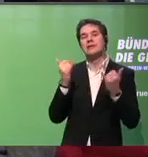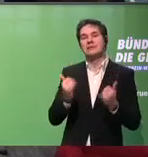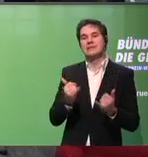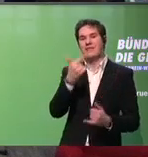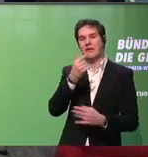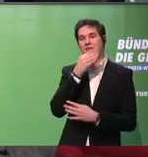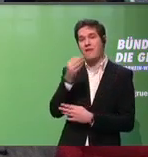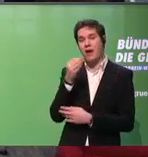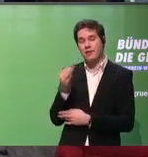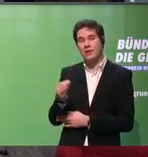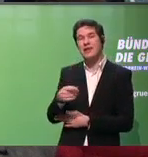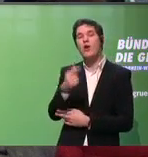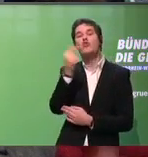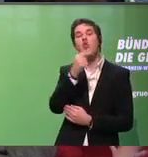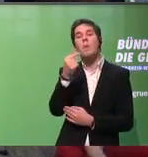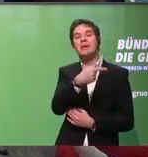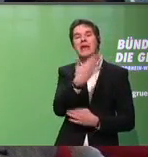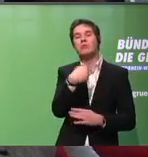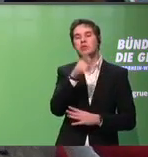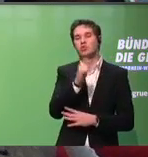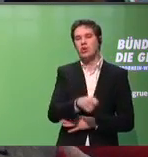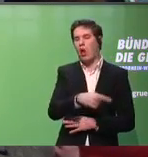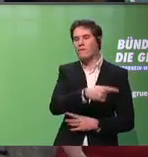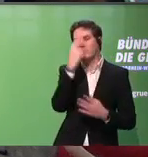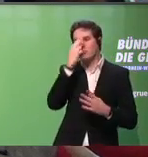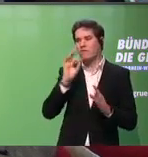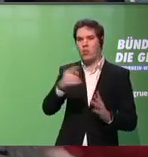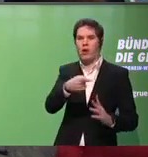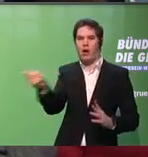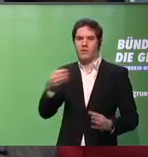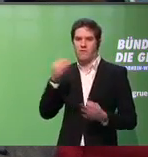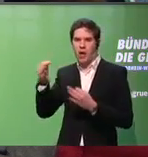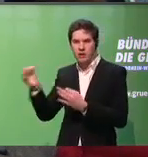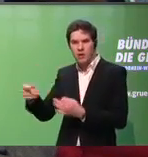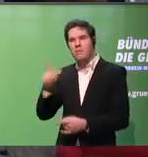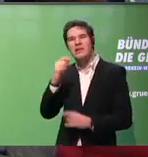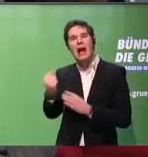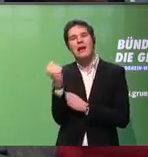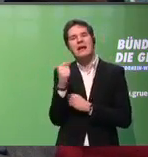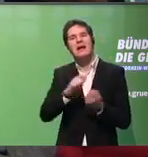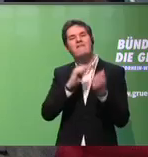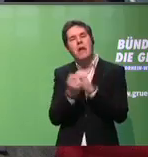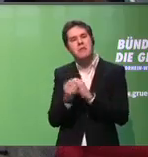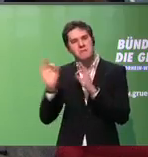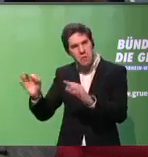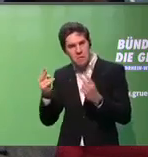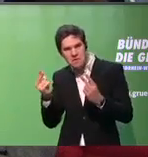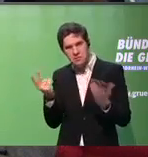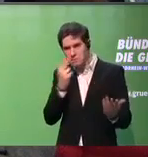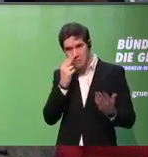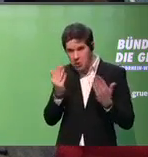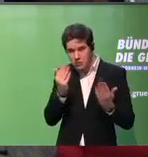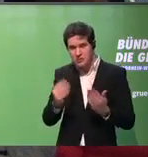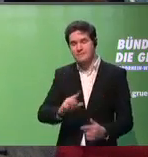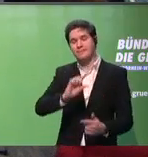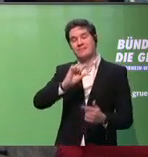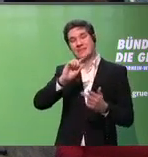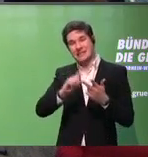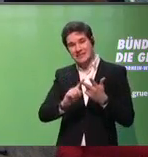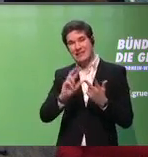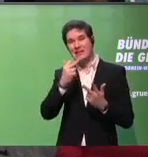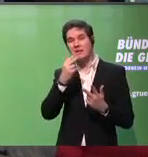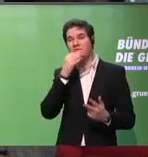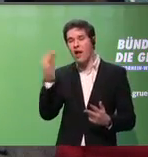von Thomas aus Düsseldorf, der hat dann alle die gestellt, wie wichtig ist für dich das Thema Energiewende auch nochmal. Und dann kommt eine, die ist ein bisschen länger, die ist im